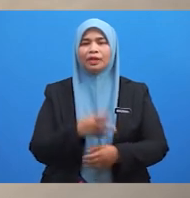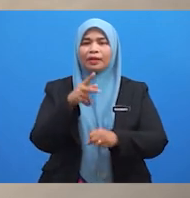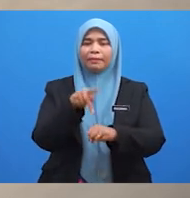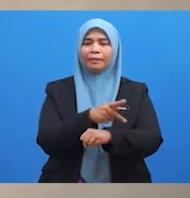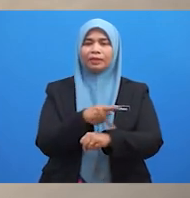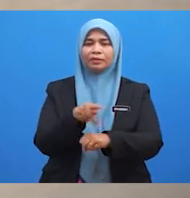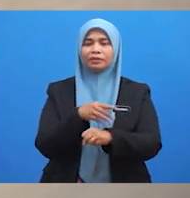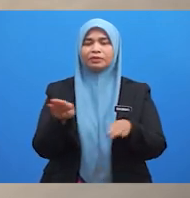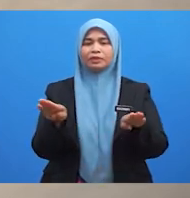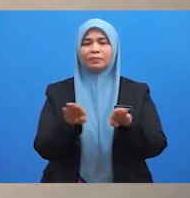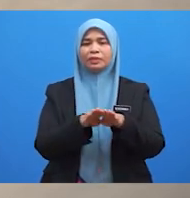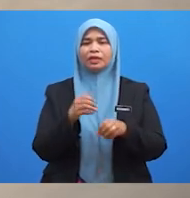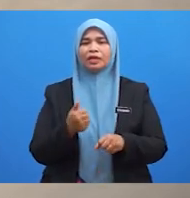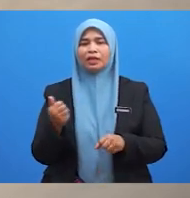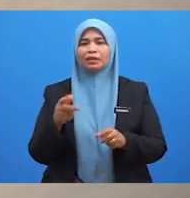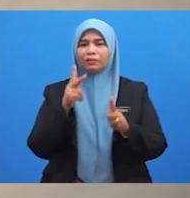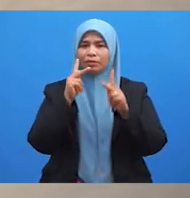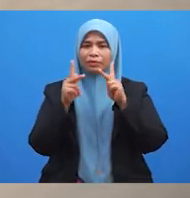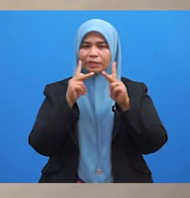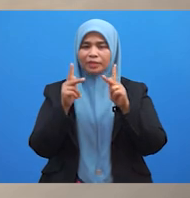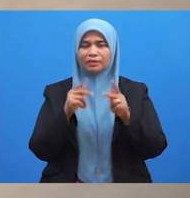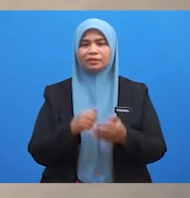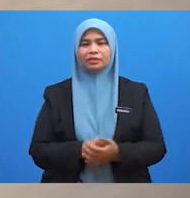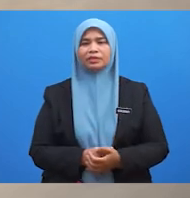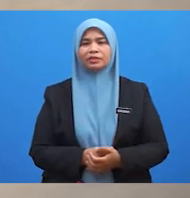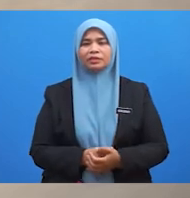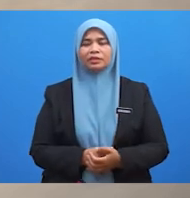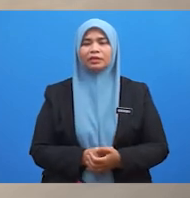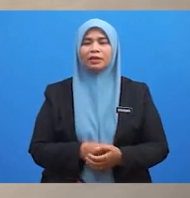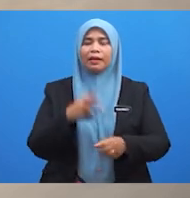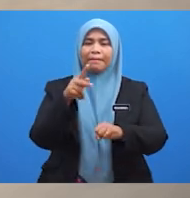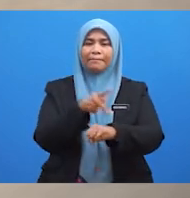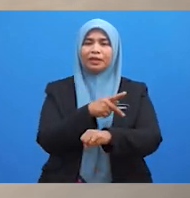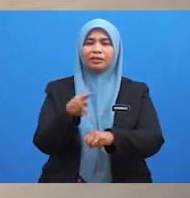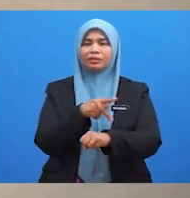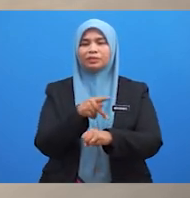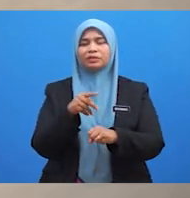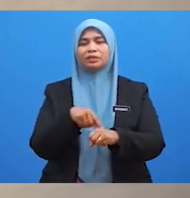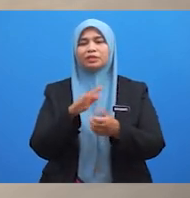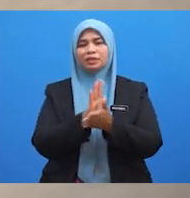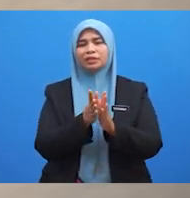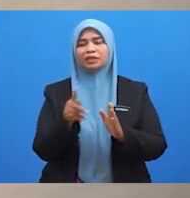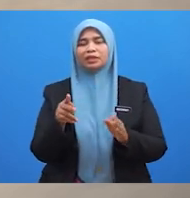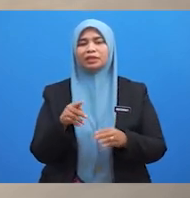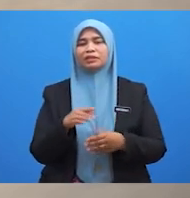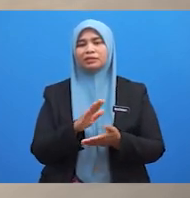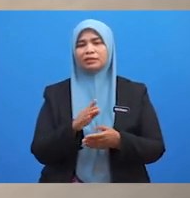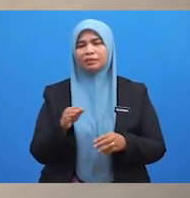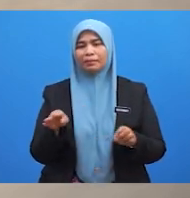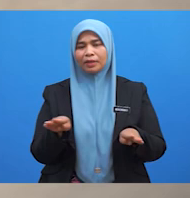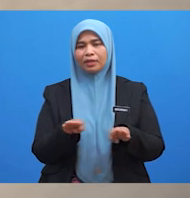Pantun sebagai alat komunikasi. Pantun dijadikan medium